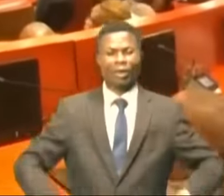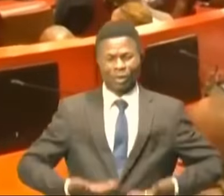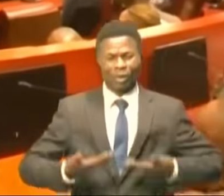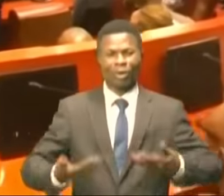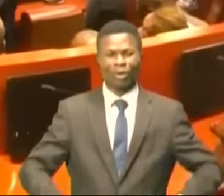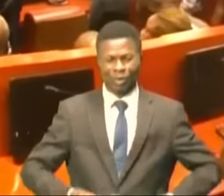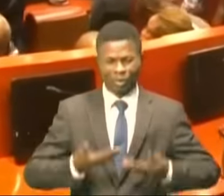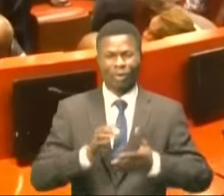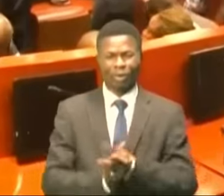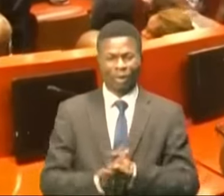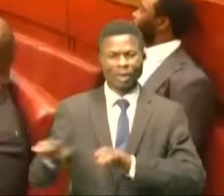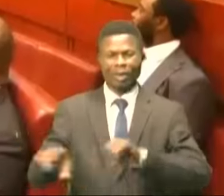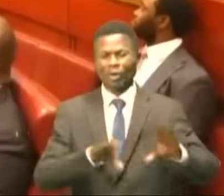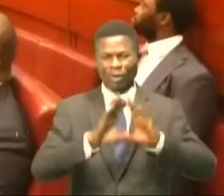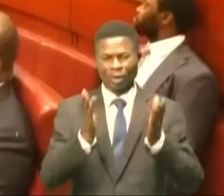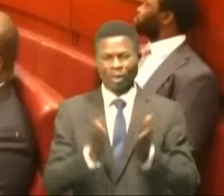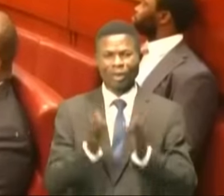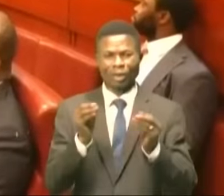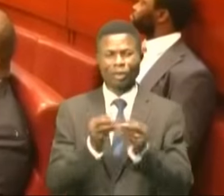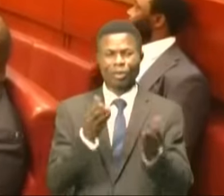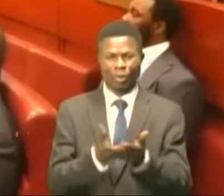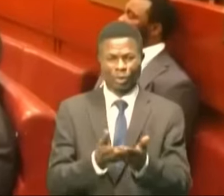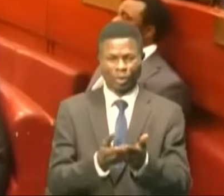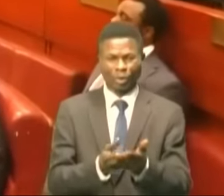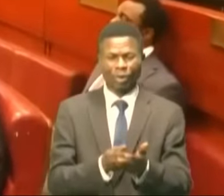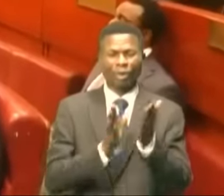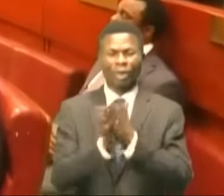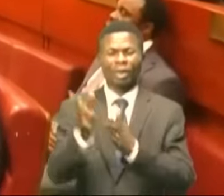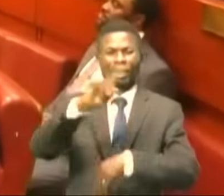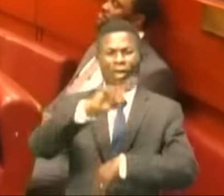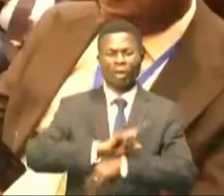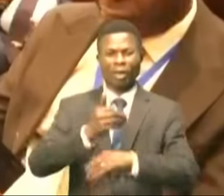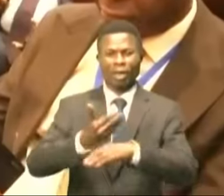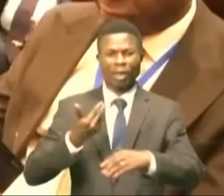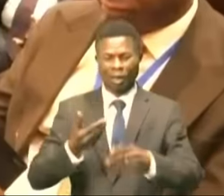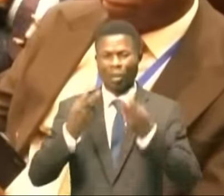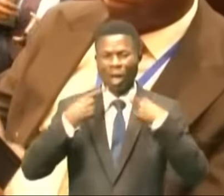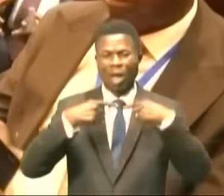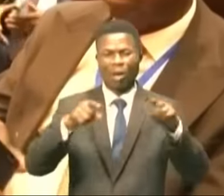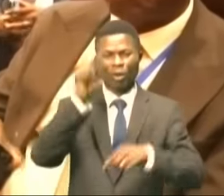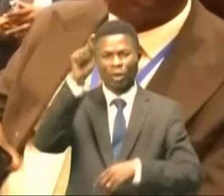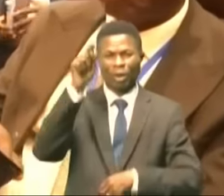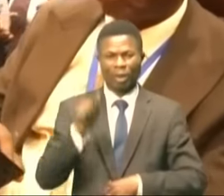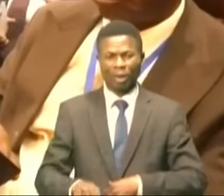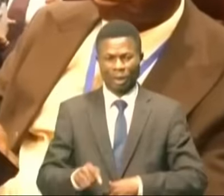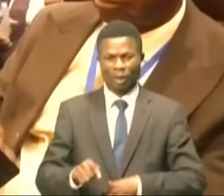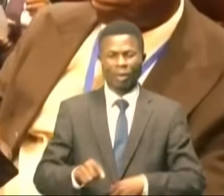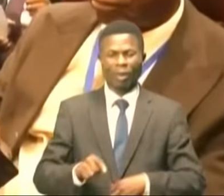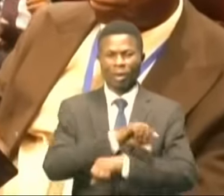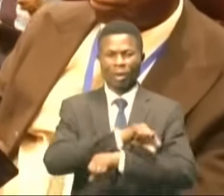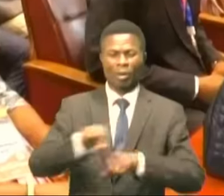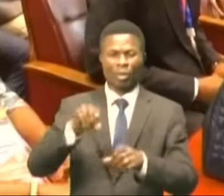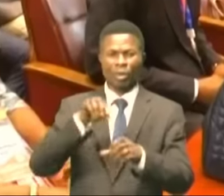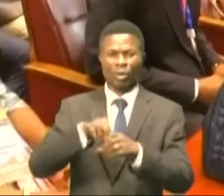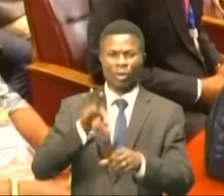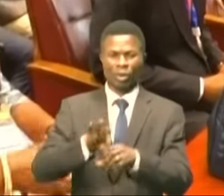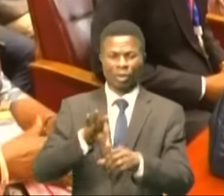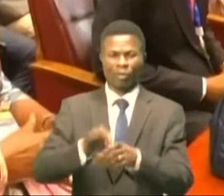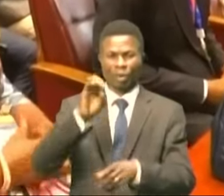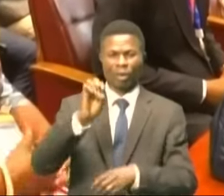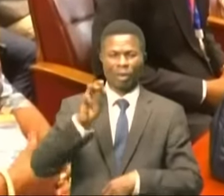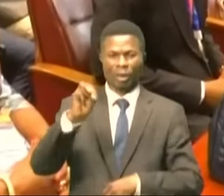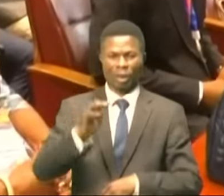au déroulement de cette plénière qui s'est tenue 15 jours après la publication des résultats par la CENI. Jusque-là,